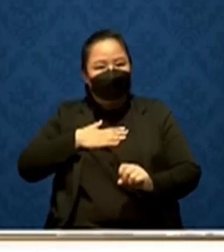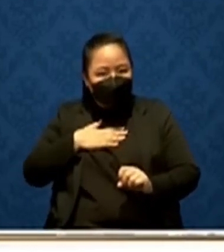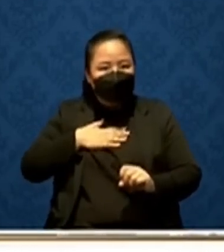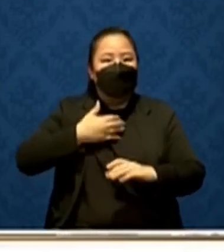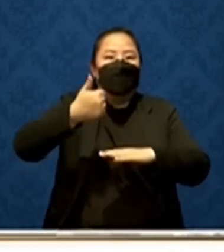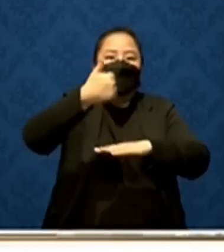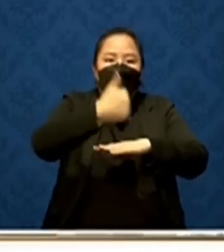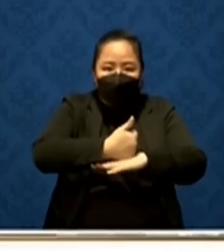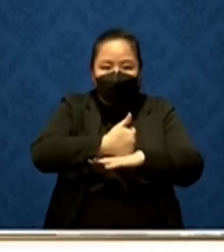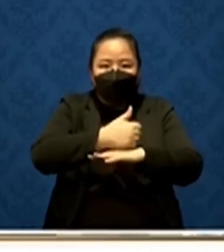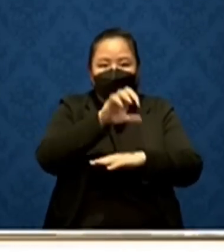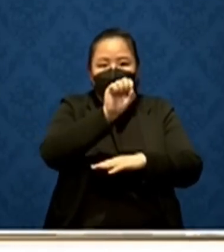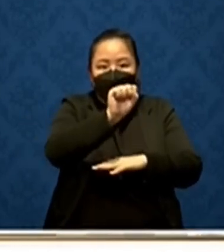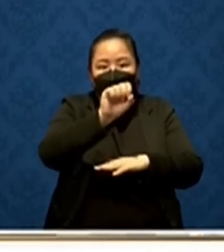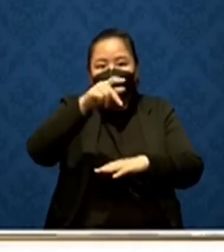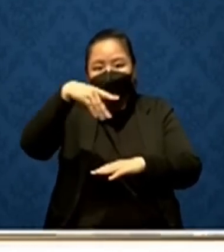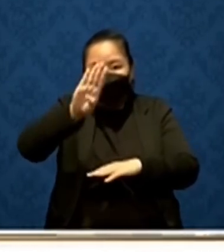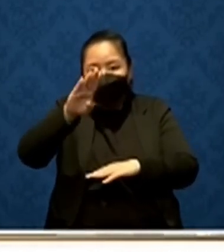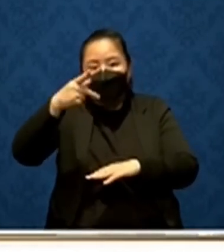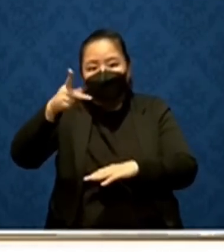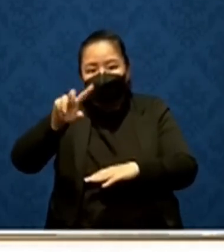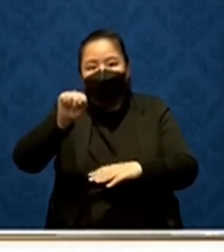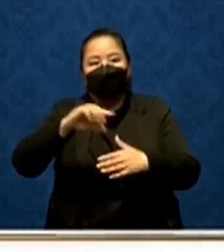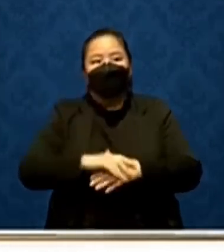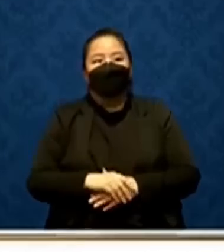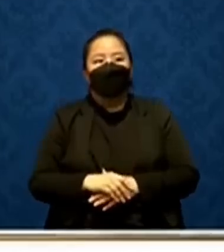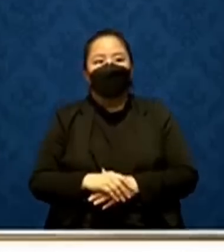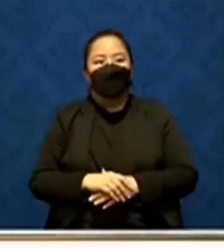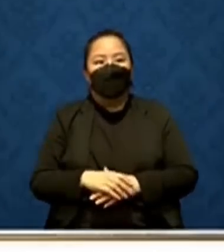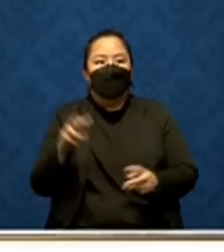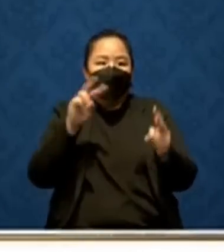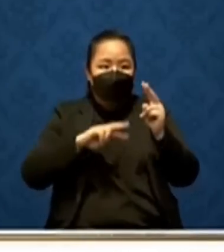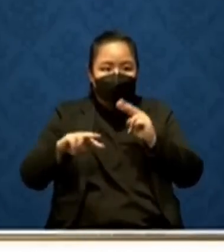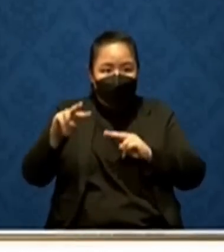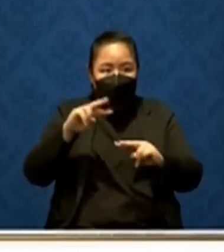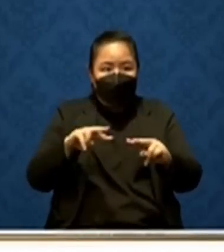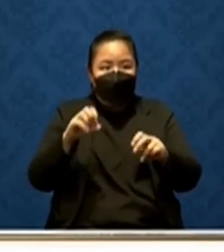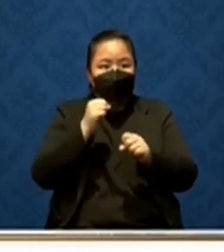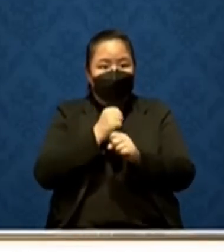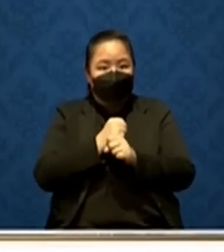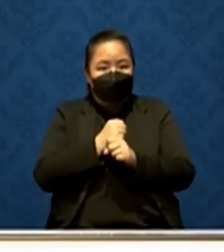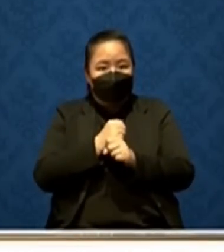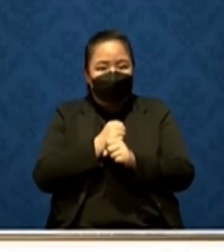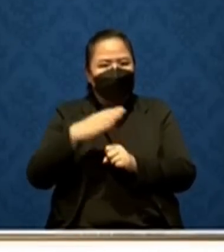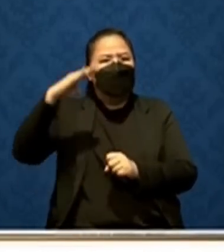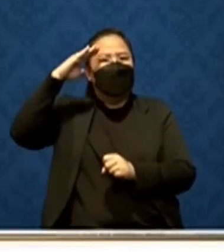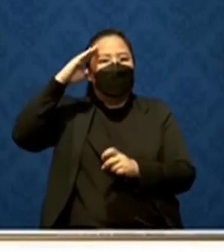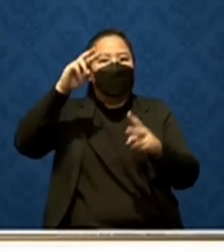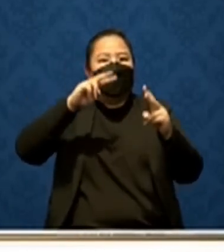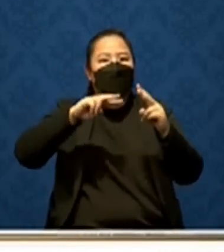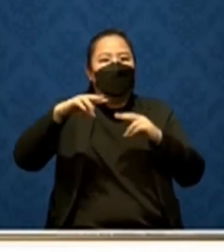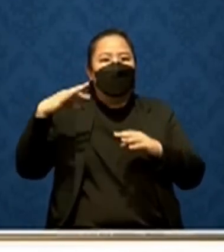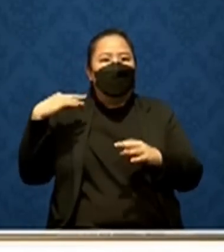ผอสปกเอาหน่วยงานด้านความมั่นคงเข้ามาทำหน้าที่เอาอาหารมาแทนหมอธรรมทาน